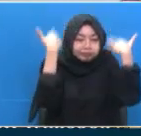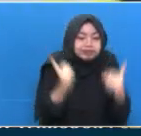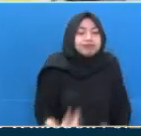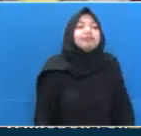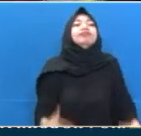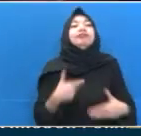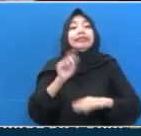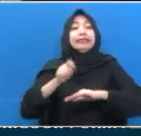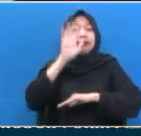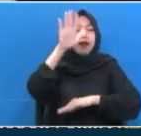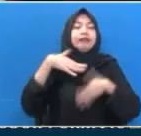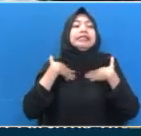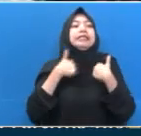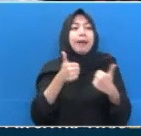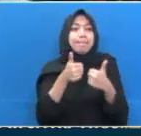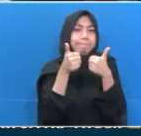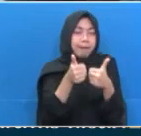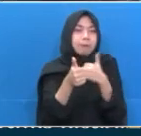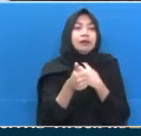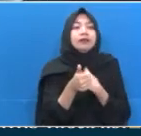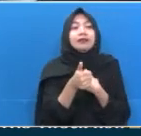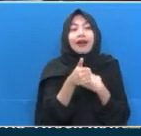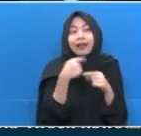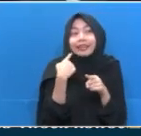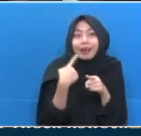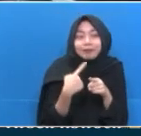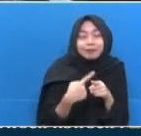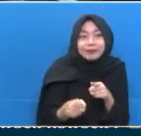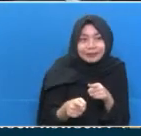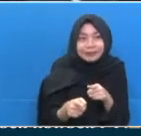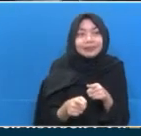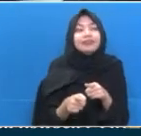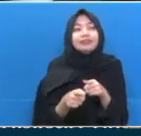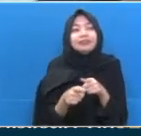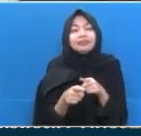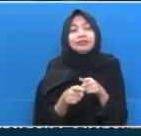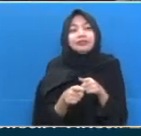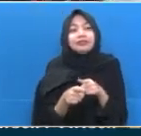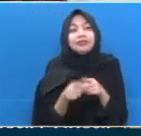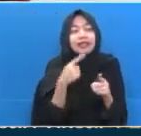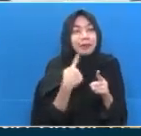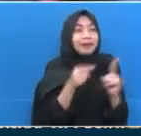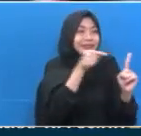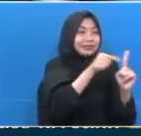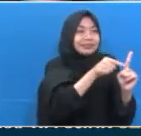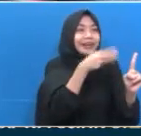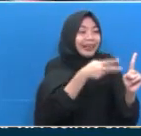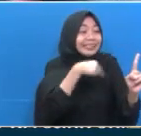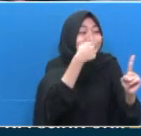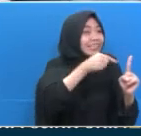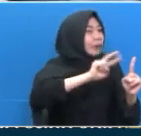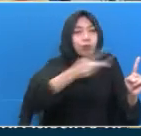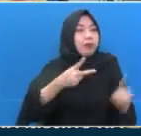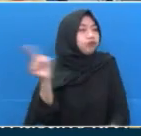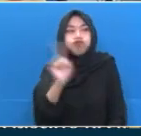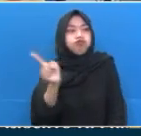untuk menghadapi sidang ini tetapi yang kami pastikan adalah bahwa kesaksiannya itu tidak berubah seperti